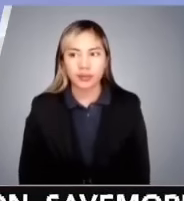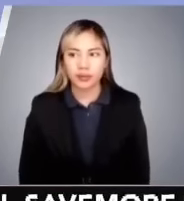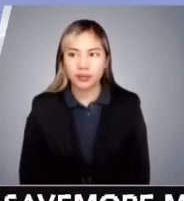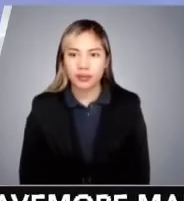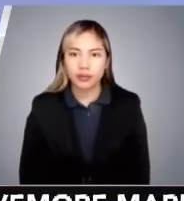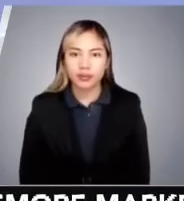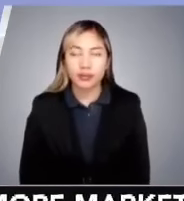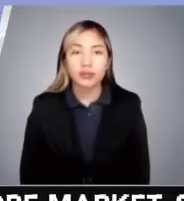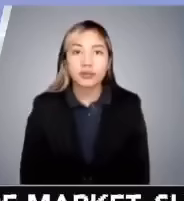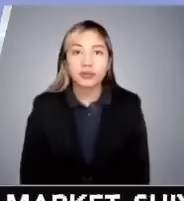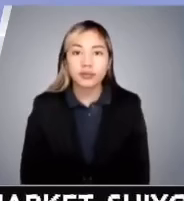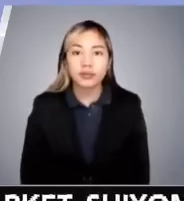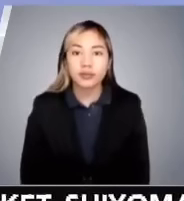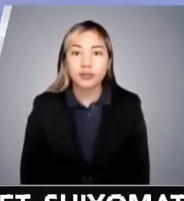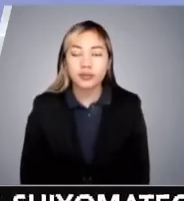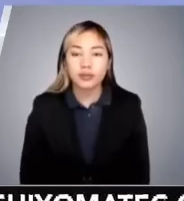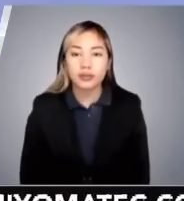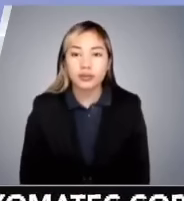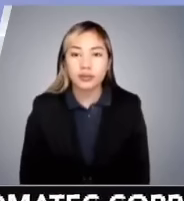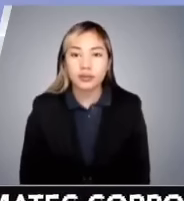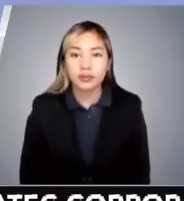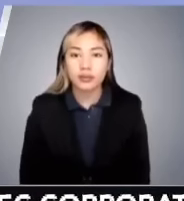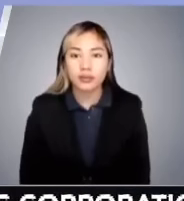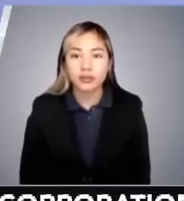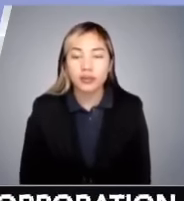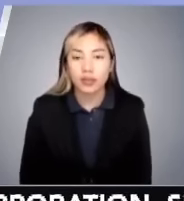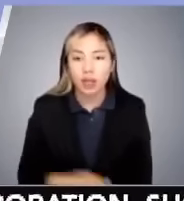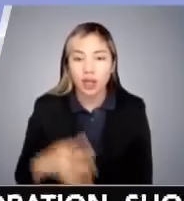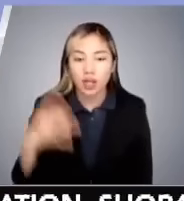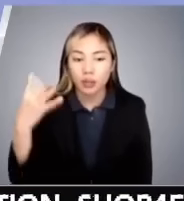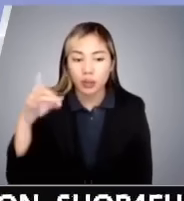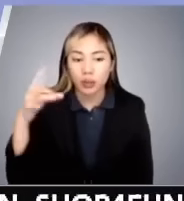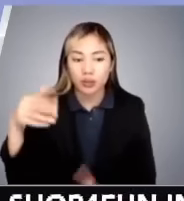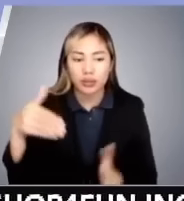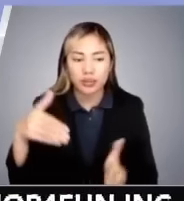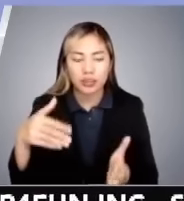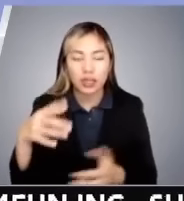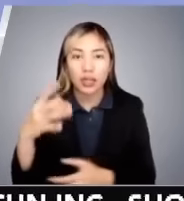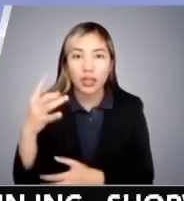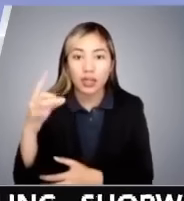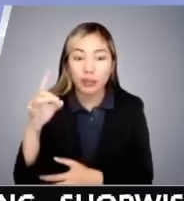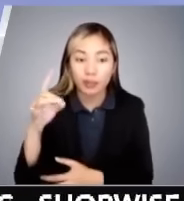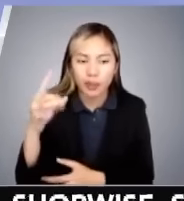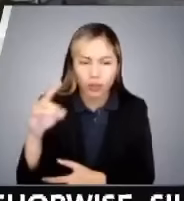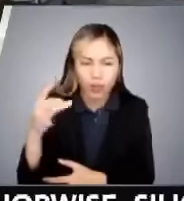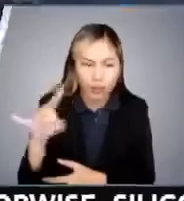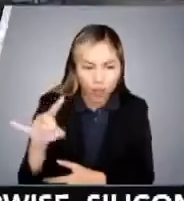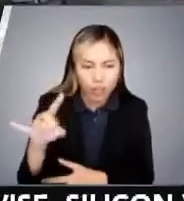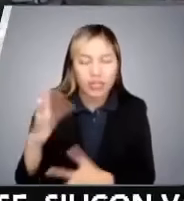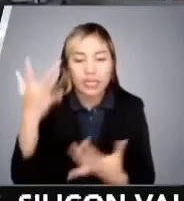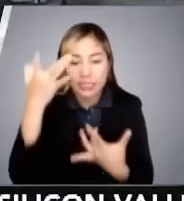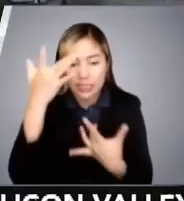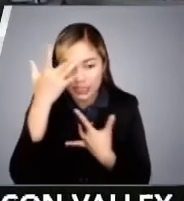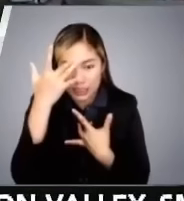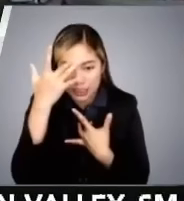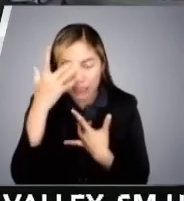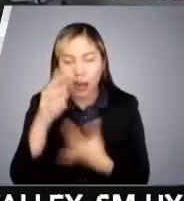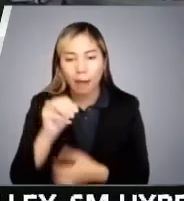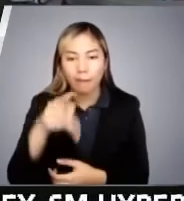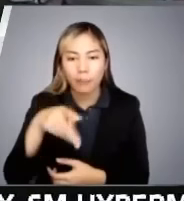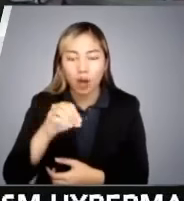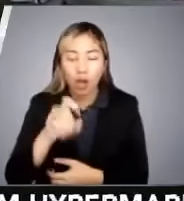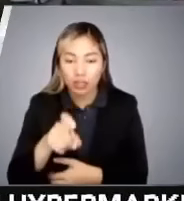Magaling na ang 5 sa 18 kaso ng mpox na naitala kamakailan dito po sa ating bansa. Ayon sa Department of Health, walang ipinakitang sintomas